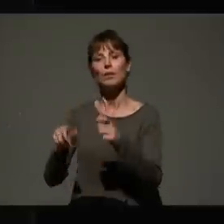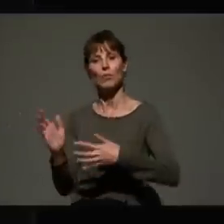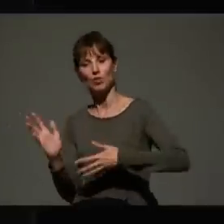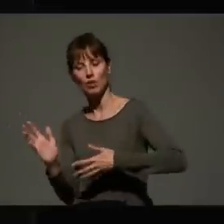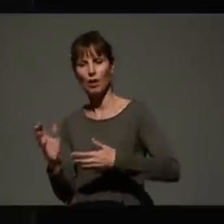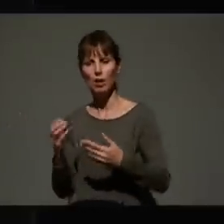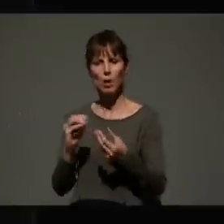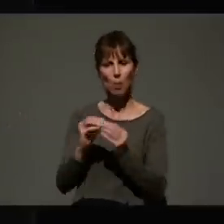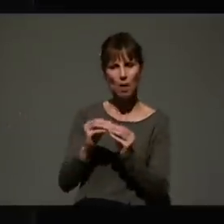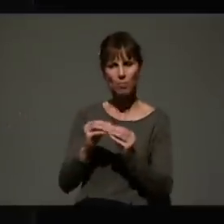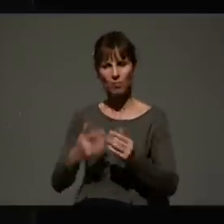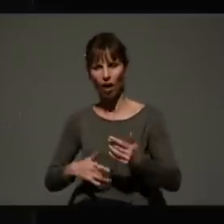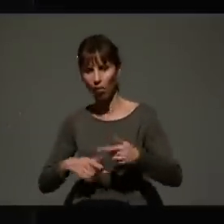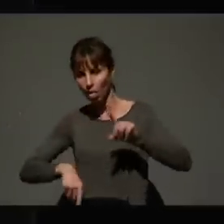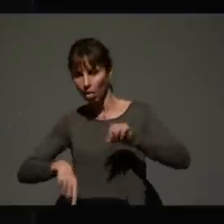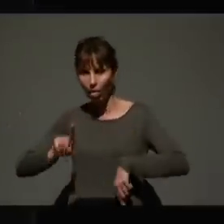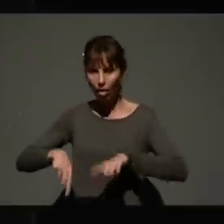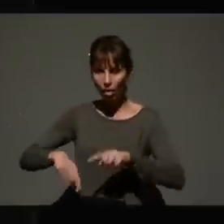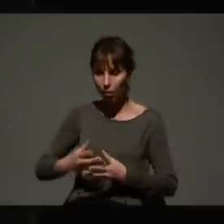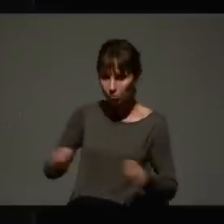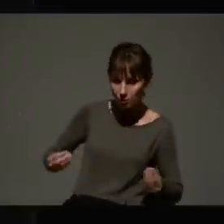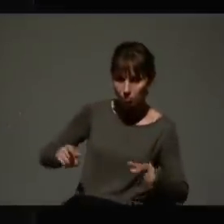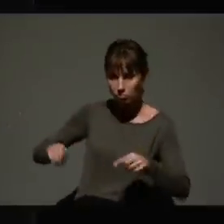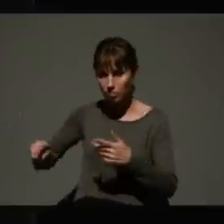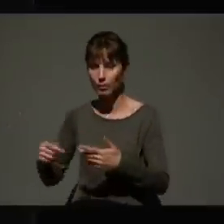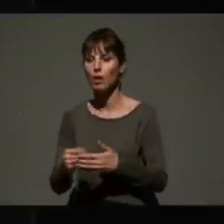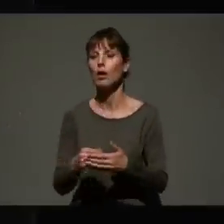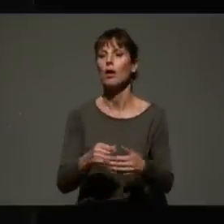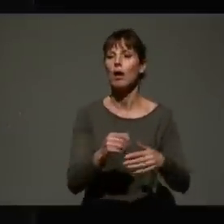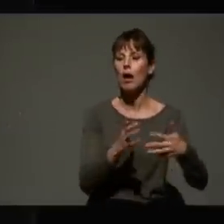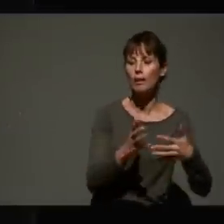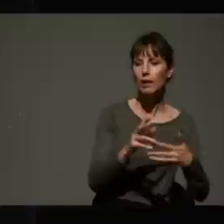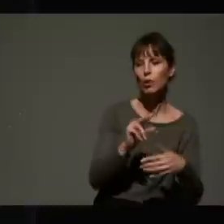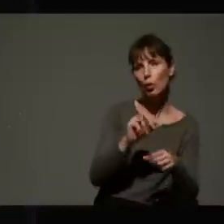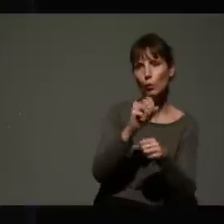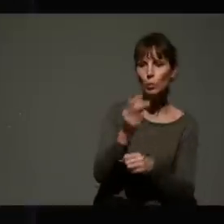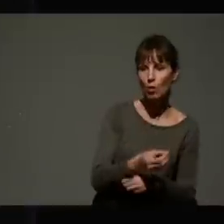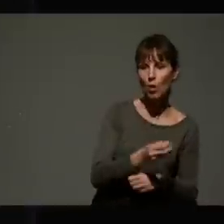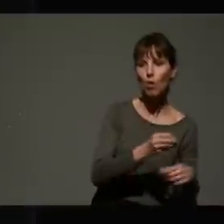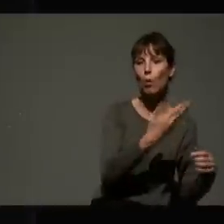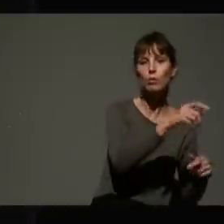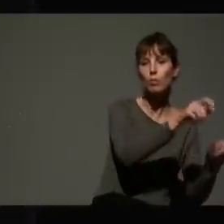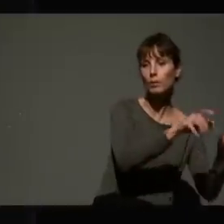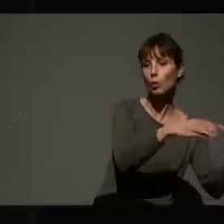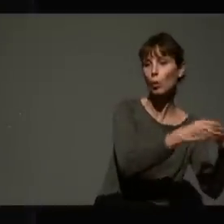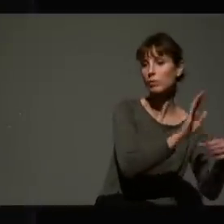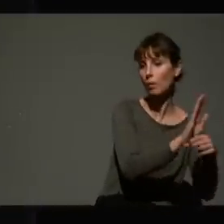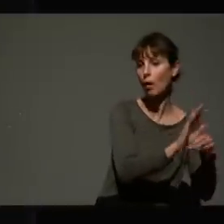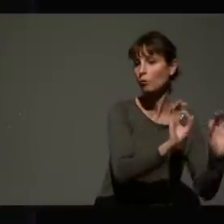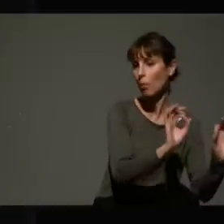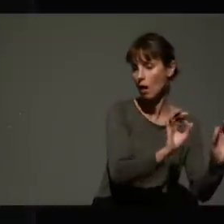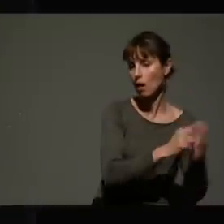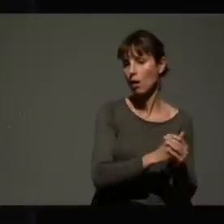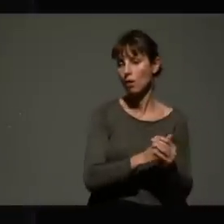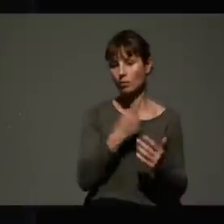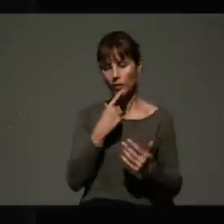règles, aménorrhées, oligoaménorrhées, pratiquement la moitié. Les athlètes, 30%, les autres, rien. Donc, il y a quand même un effet de l'exercice physique,